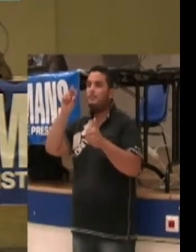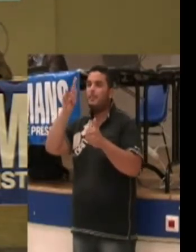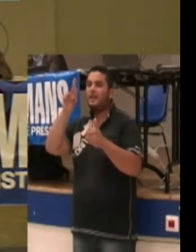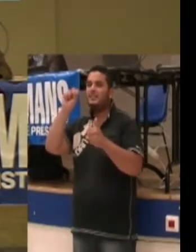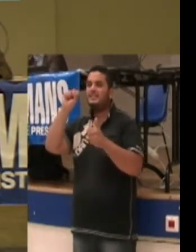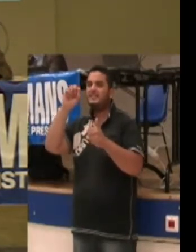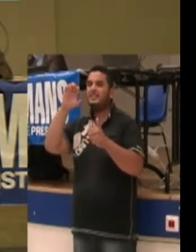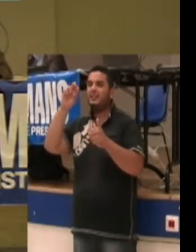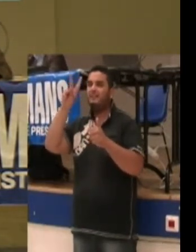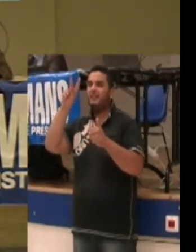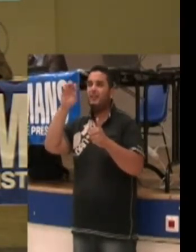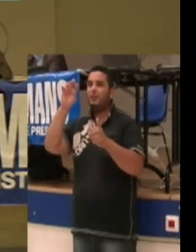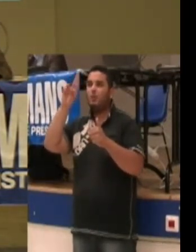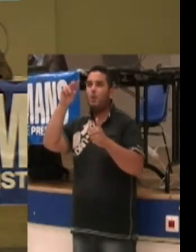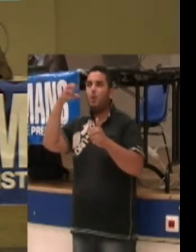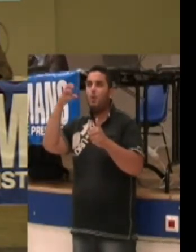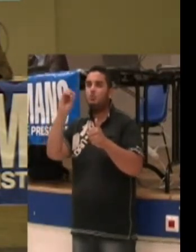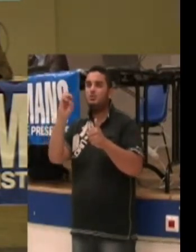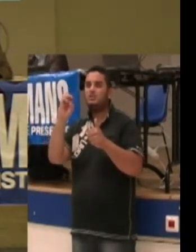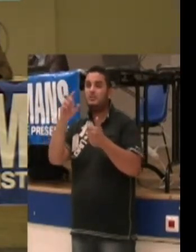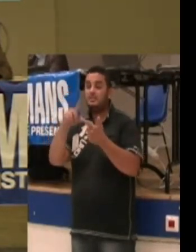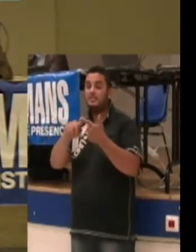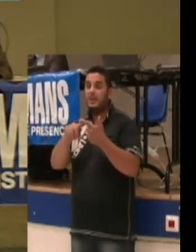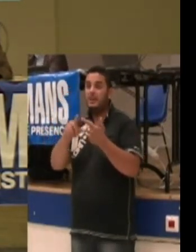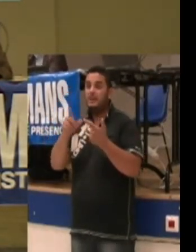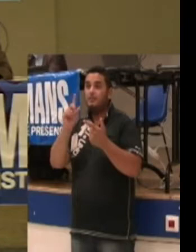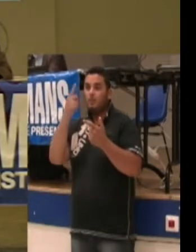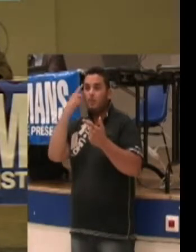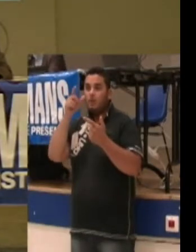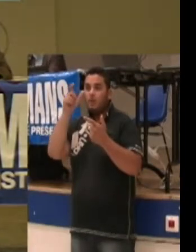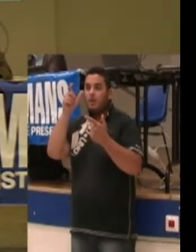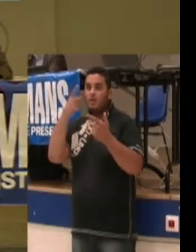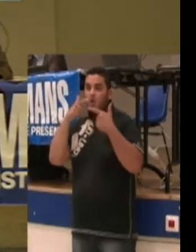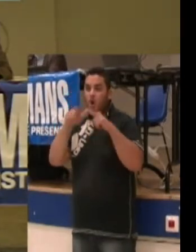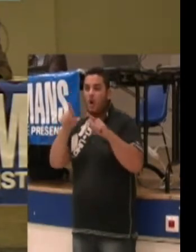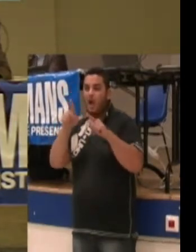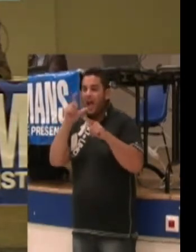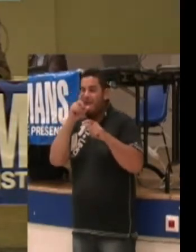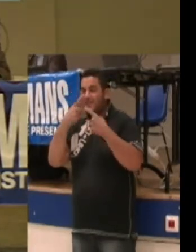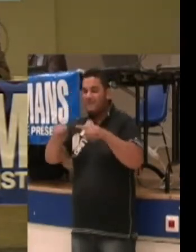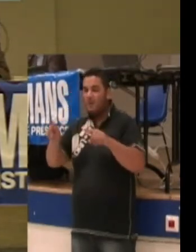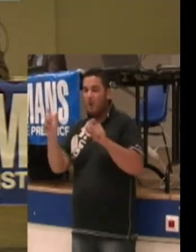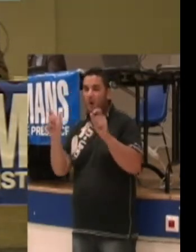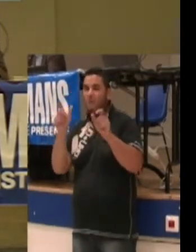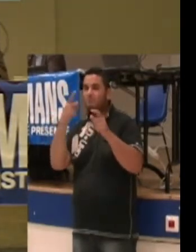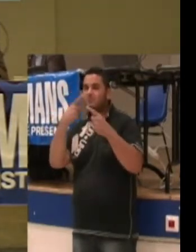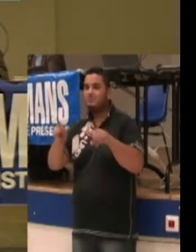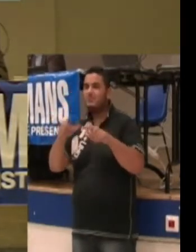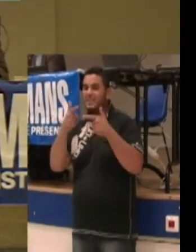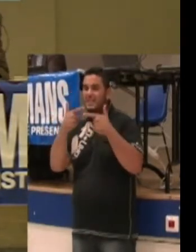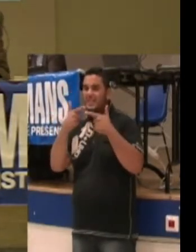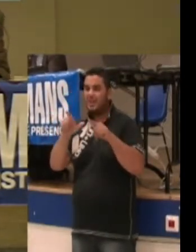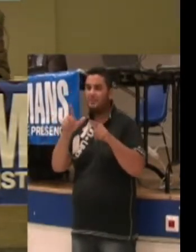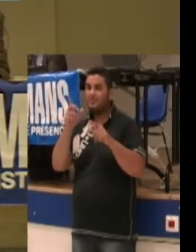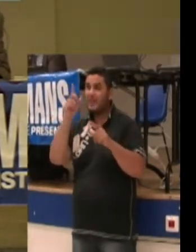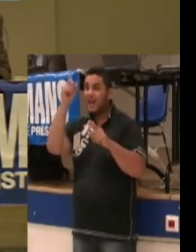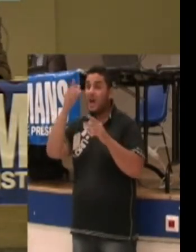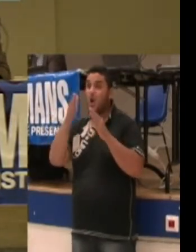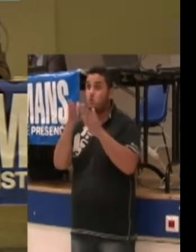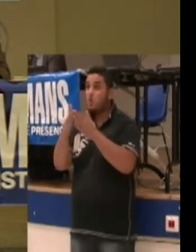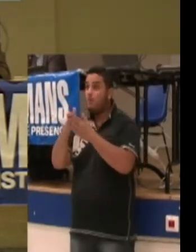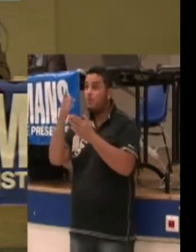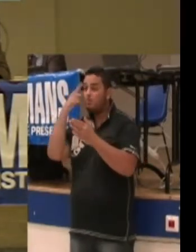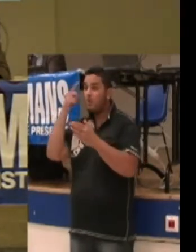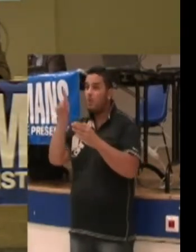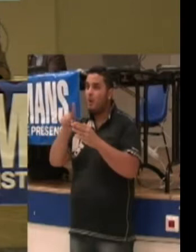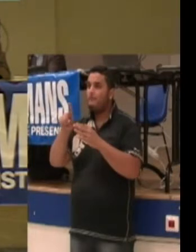sont ces trois mots qui peuvent résumer le mot sabr, pour vous dire l'éloquence de la langue arabe. Donc Allah subhanahu wa ta'ala nous demande d'acquérir,